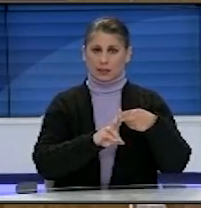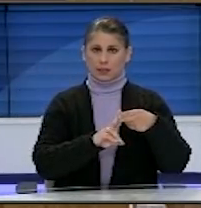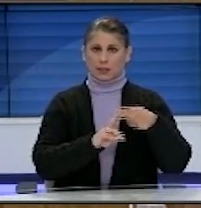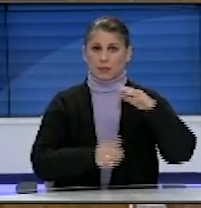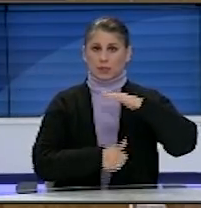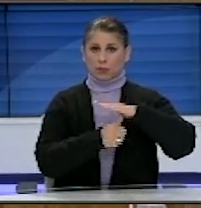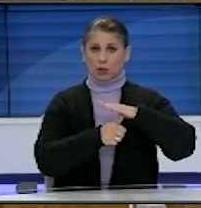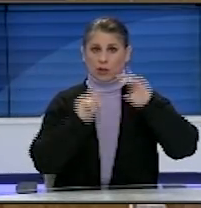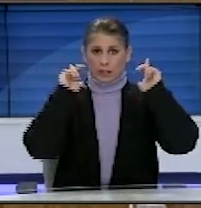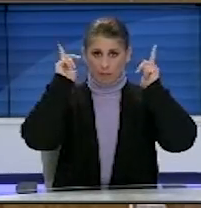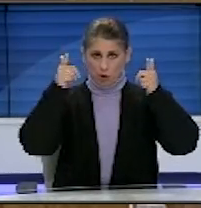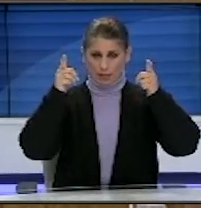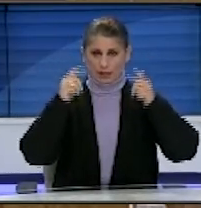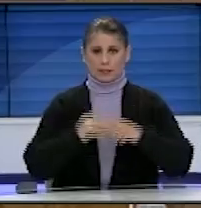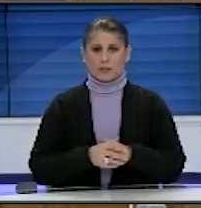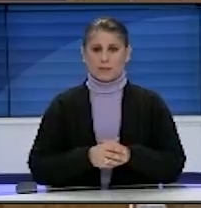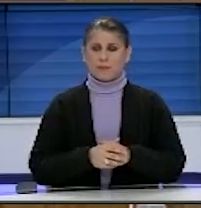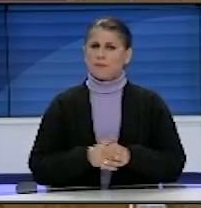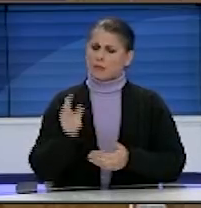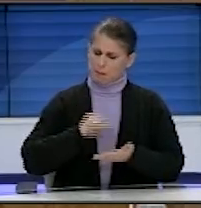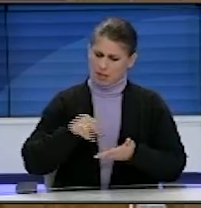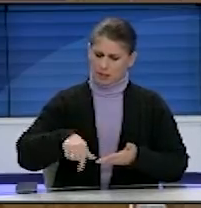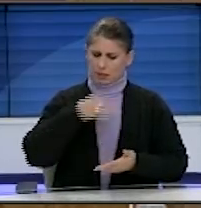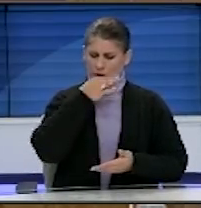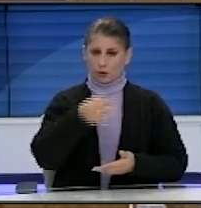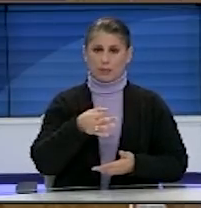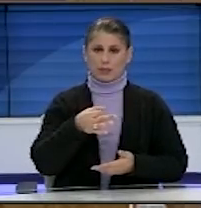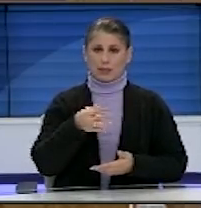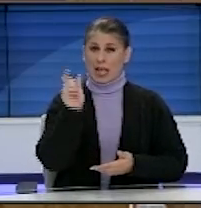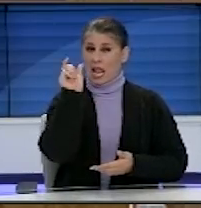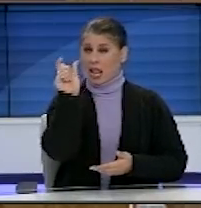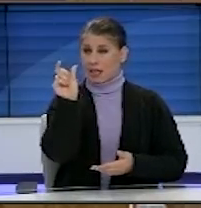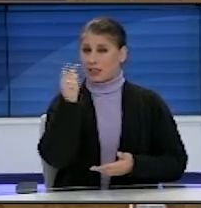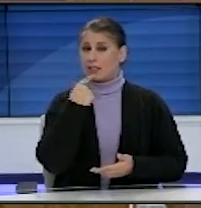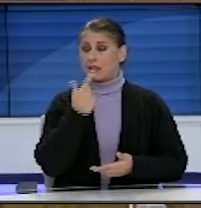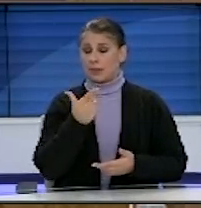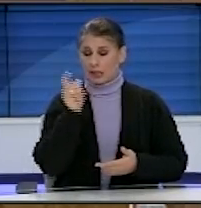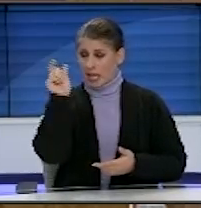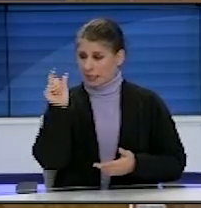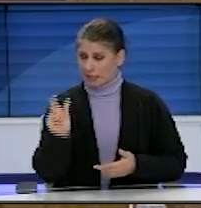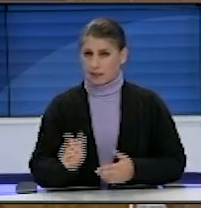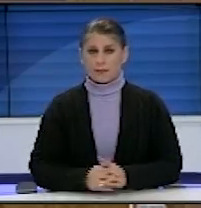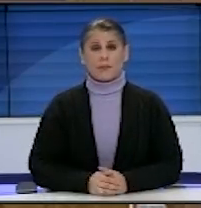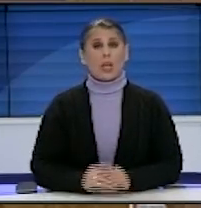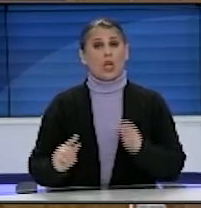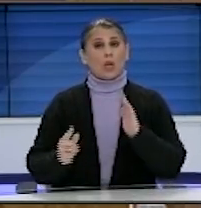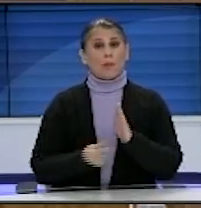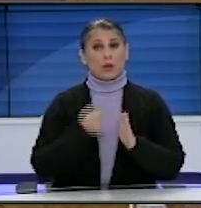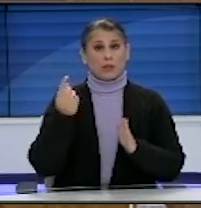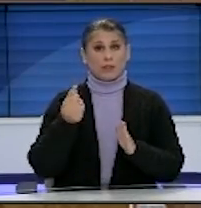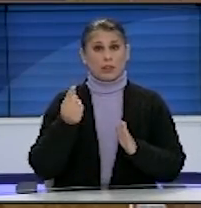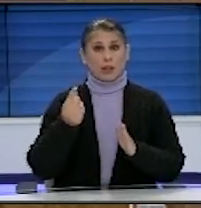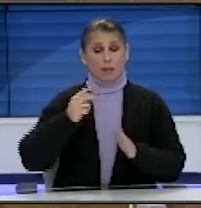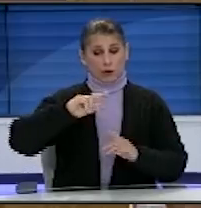με την πρόεδρο της Δημοκρατίας, και το επαναλάβατε σήμερα, επιλέξει τα εξής, είπατε. Για πρώτη φορά από